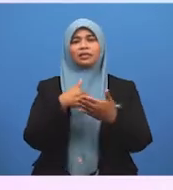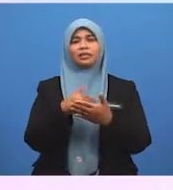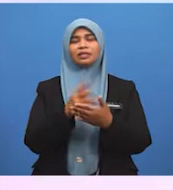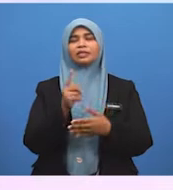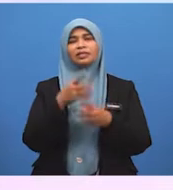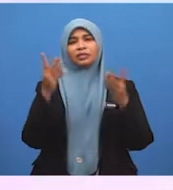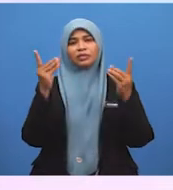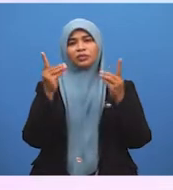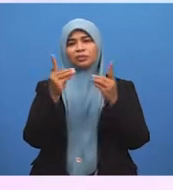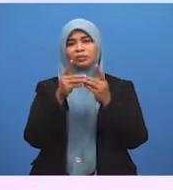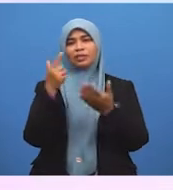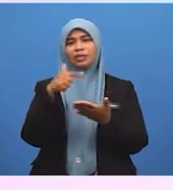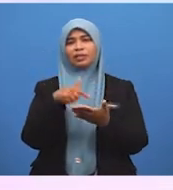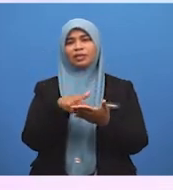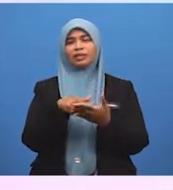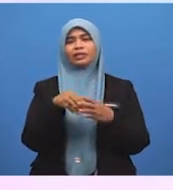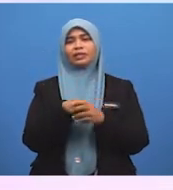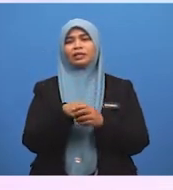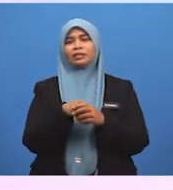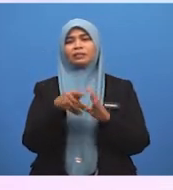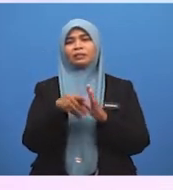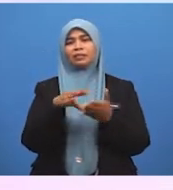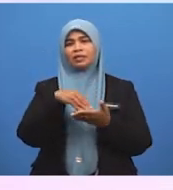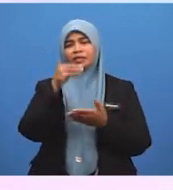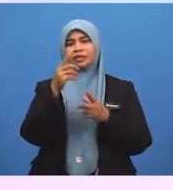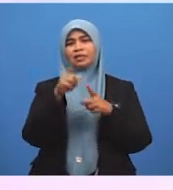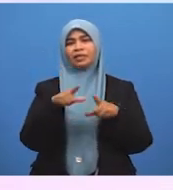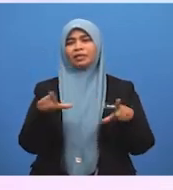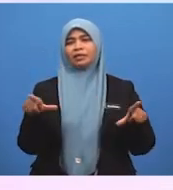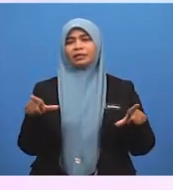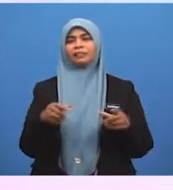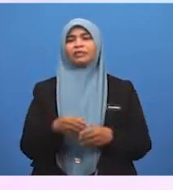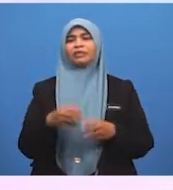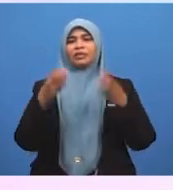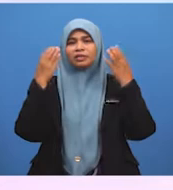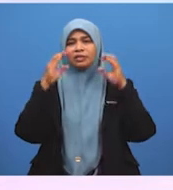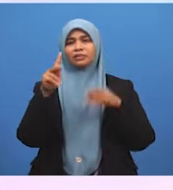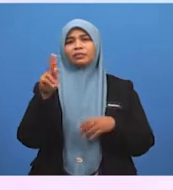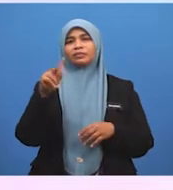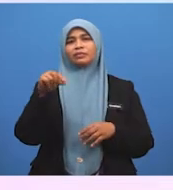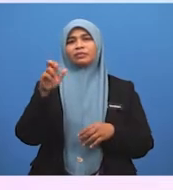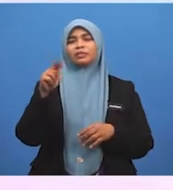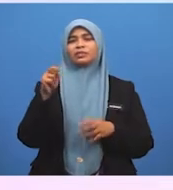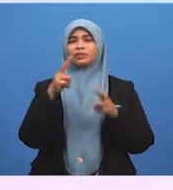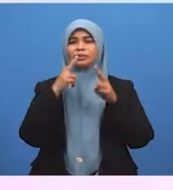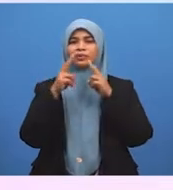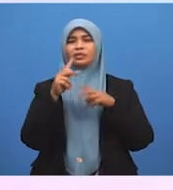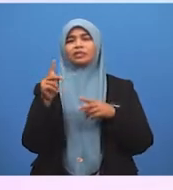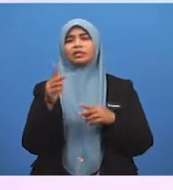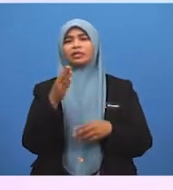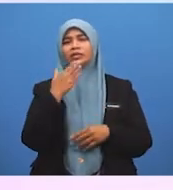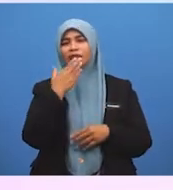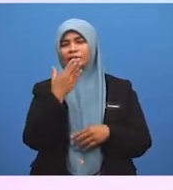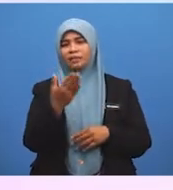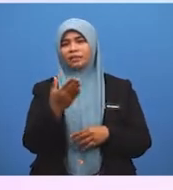kita berjumpa lagi dalam sesi pengajaran yang lain, Cikgu Kugan mengucapkan